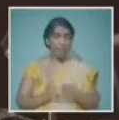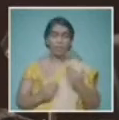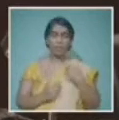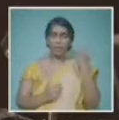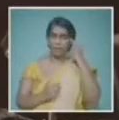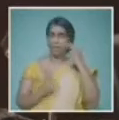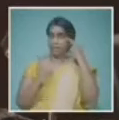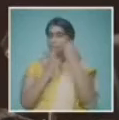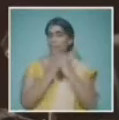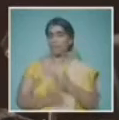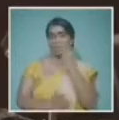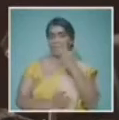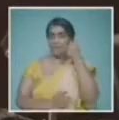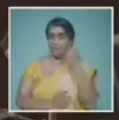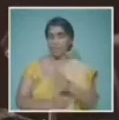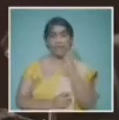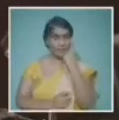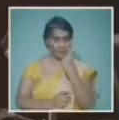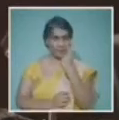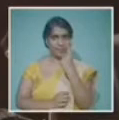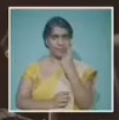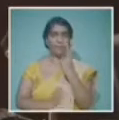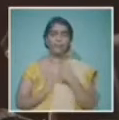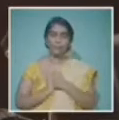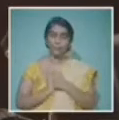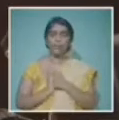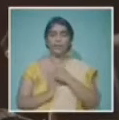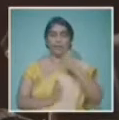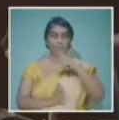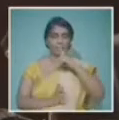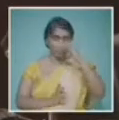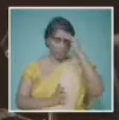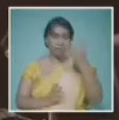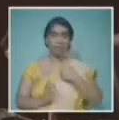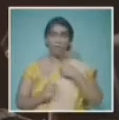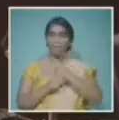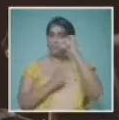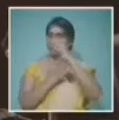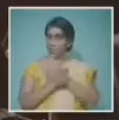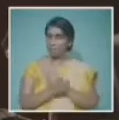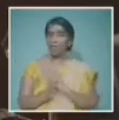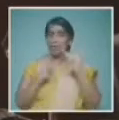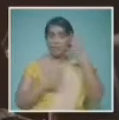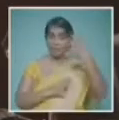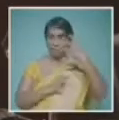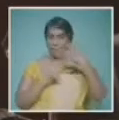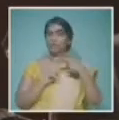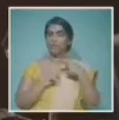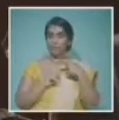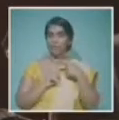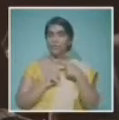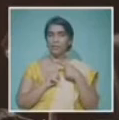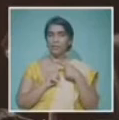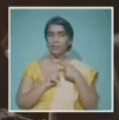හිතනවා මේ කරුණු තුන වැදගත් උනායි කියලා. එක ගරු නියෝජකතානායකතුමනි අපේ ආණ්ඩුක්‍රම විවස්ථාවේ 4 වෙනි වගන්තිය අනුව ඒකේ